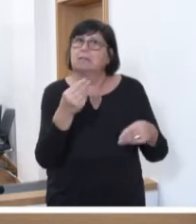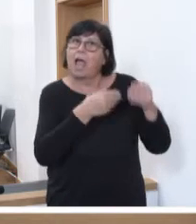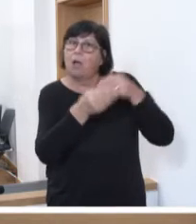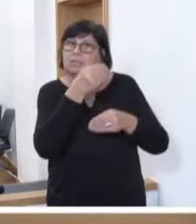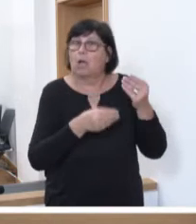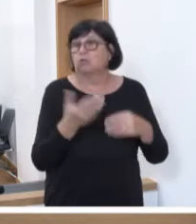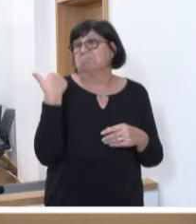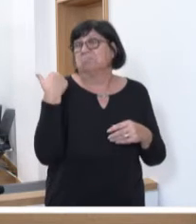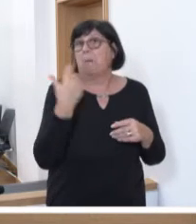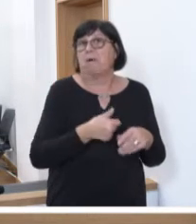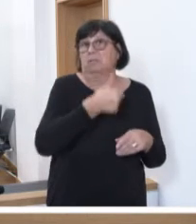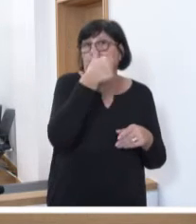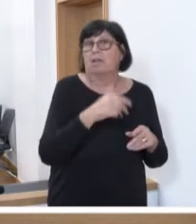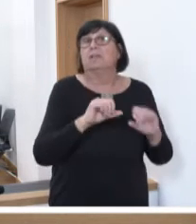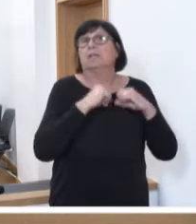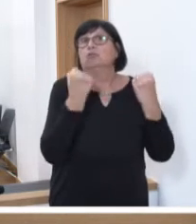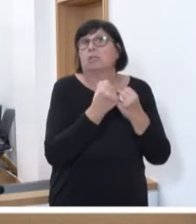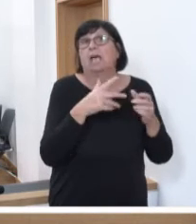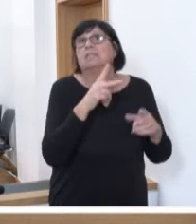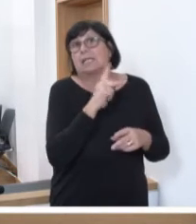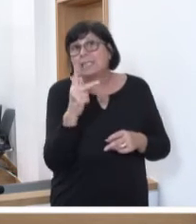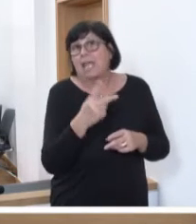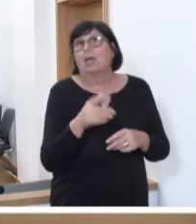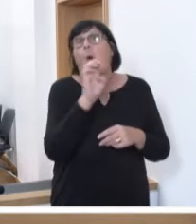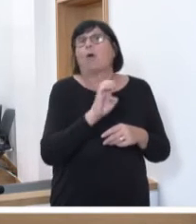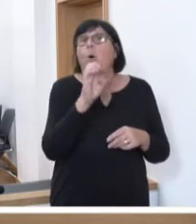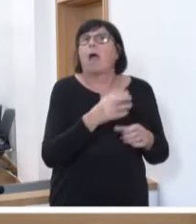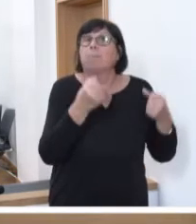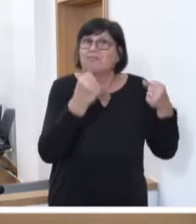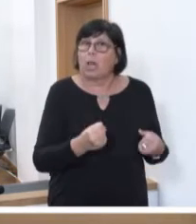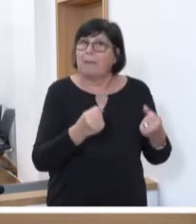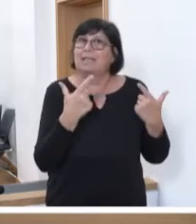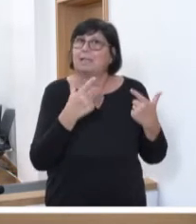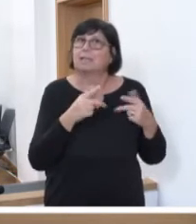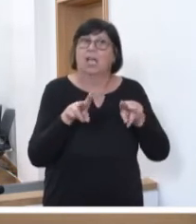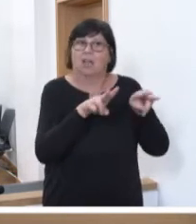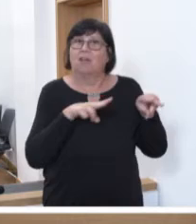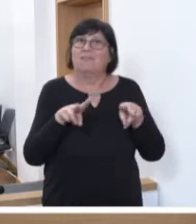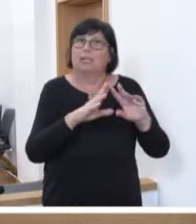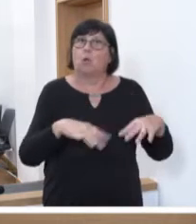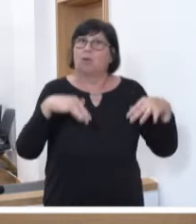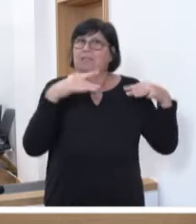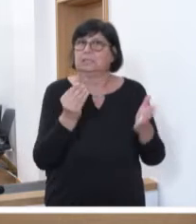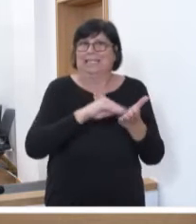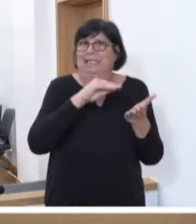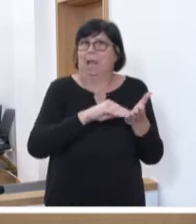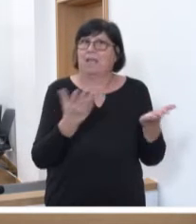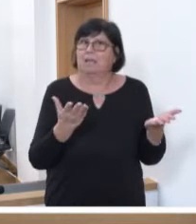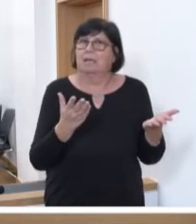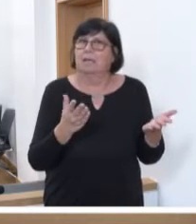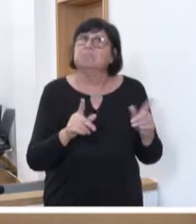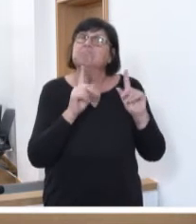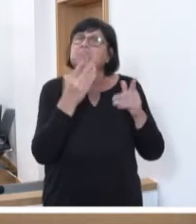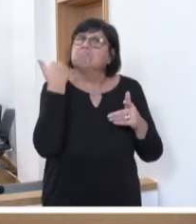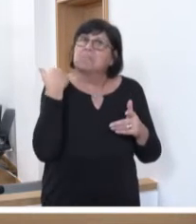Chef der Staatskanzlei und der damalige Europabevollmächtigte an der anberaumten Videokonferenz nicht teilnehmen konnten, wurde der